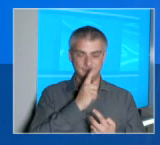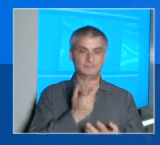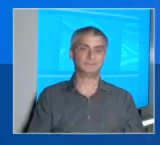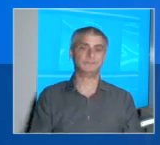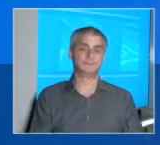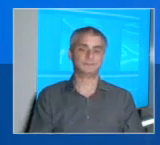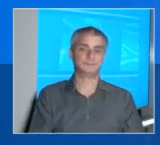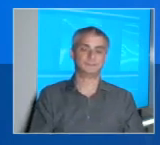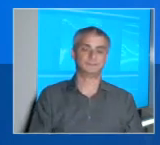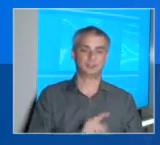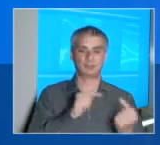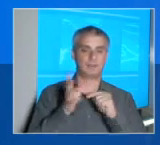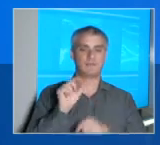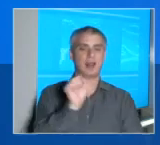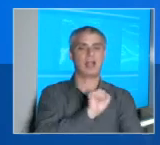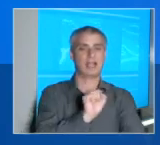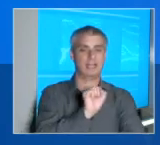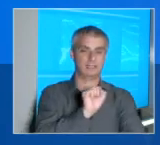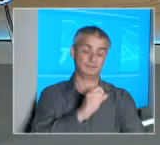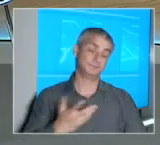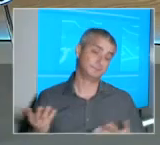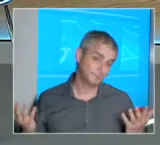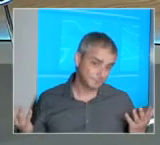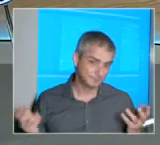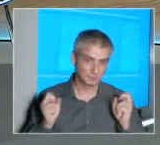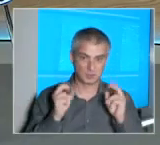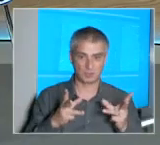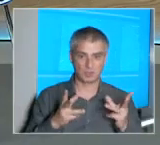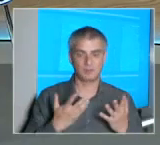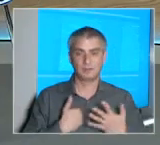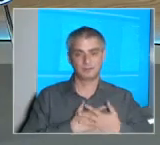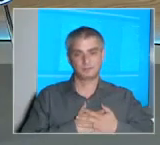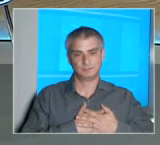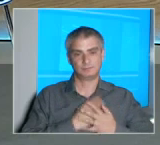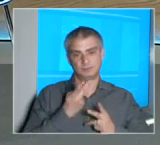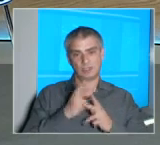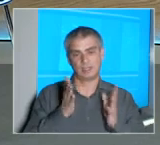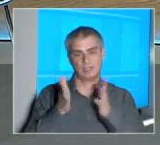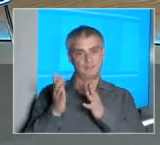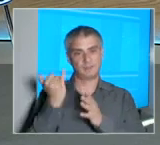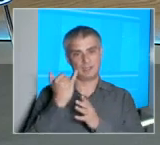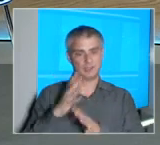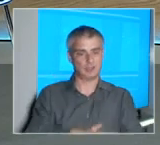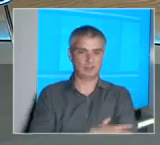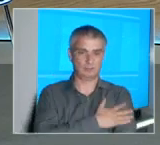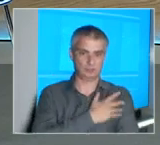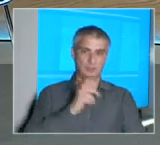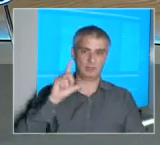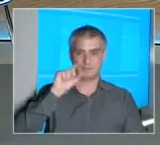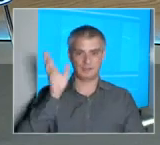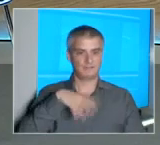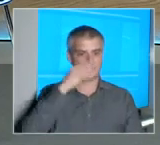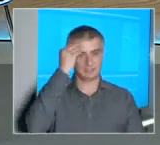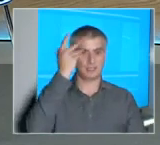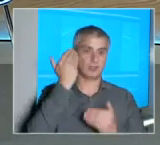באפלה ויש כאן מריבה על ההגה. אוקיי. אני ליבי הולך יותר עם הקריקטורות המרגשות. מעריב